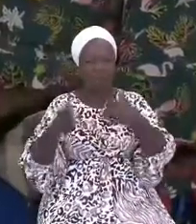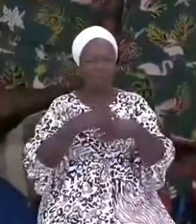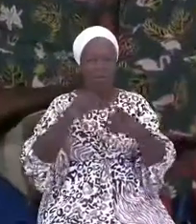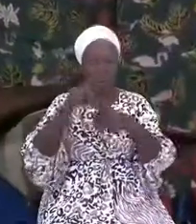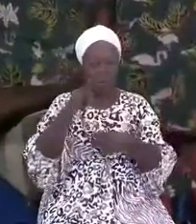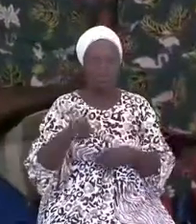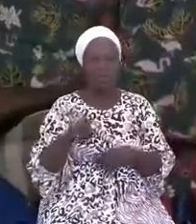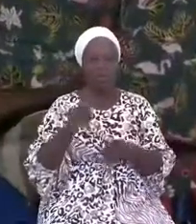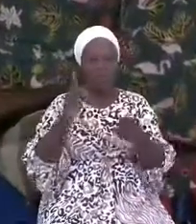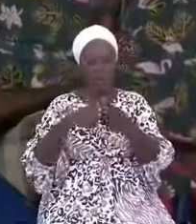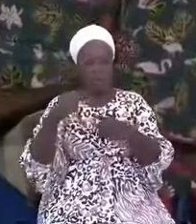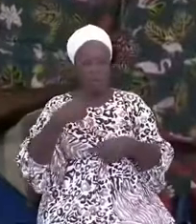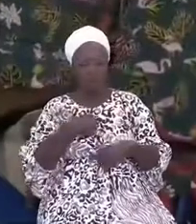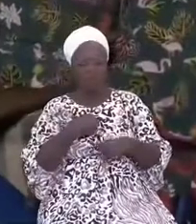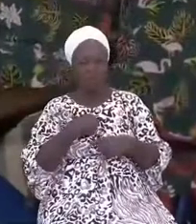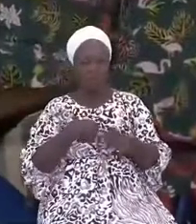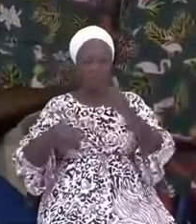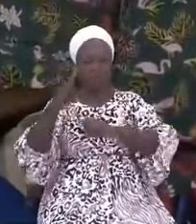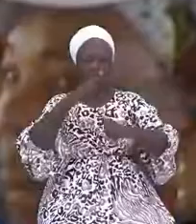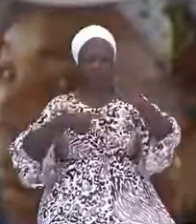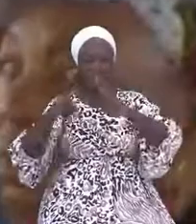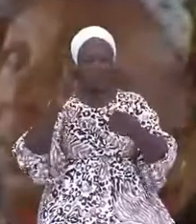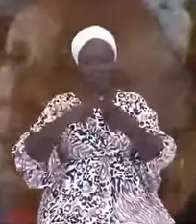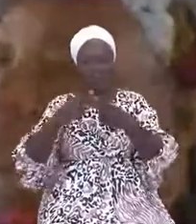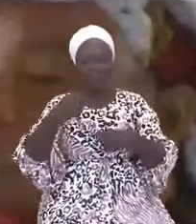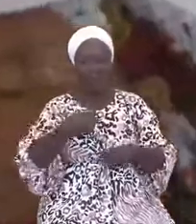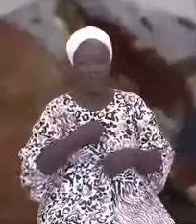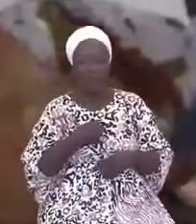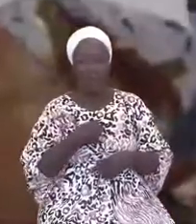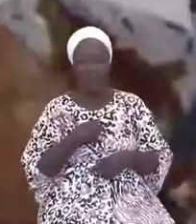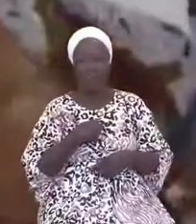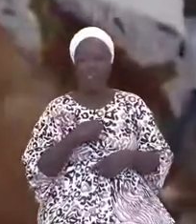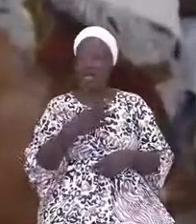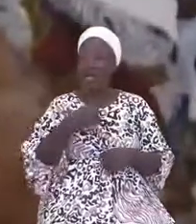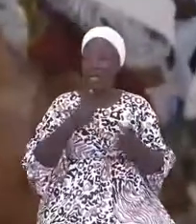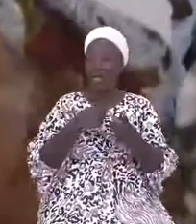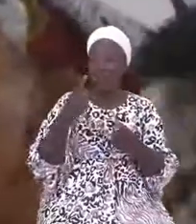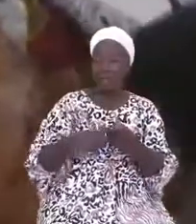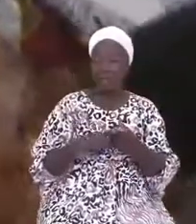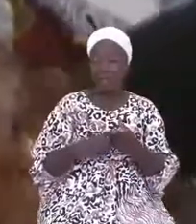À moi, il va me le retourner. Alors il dit,